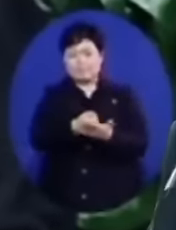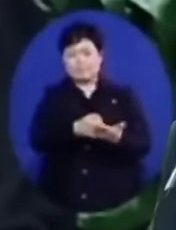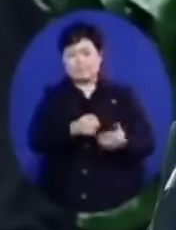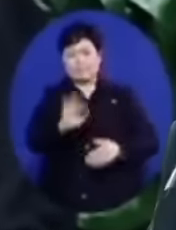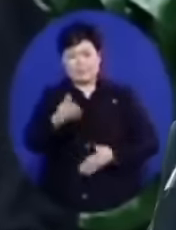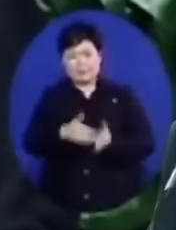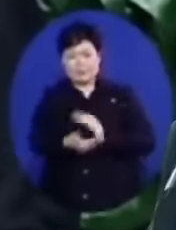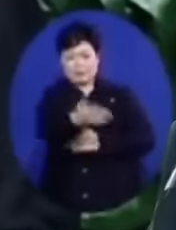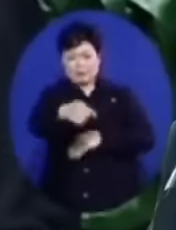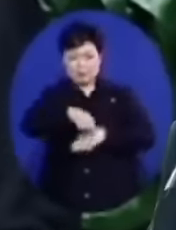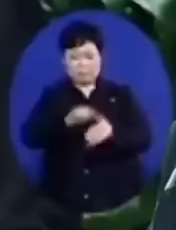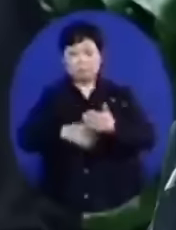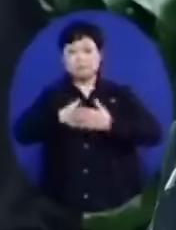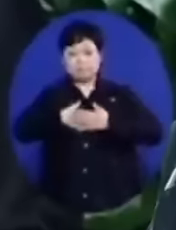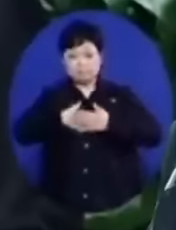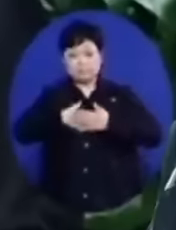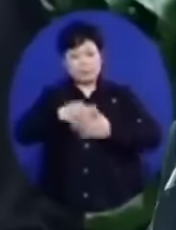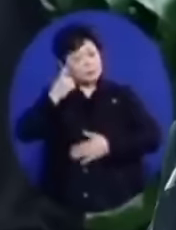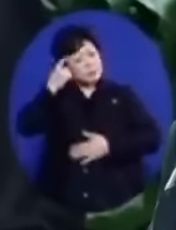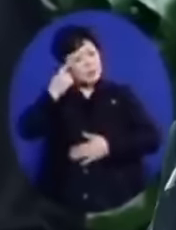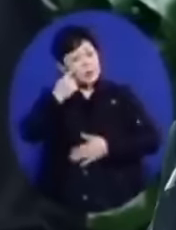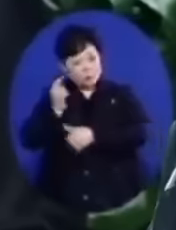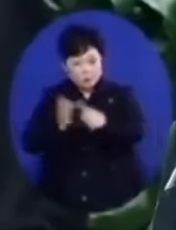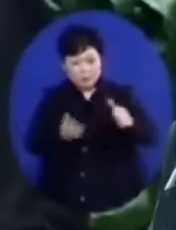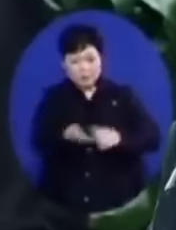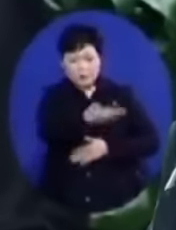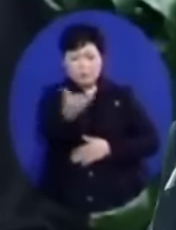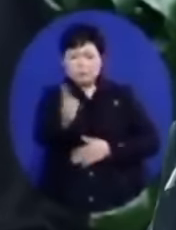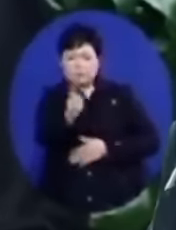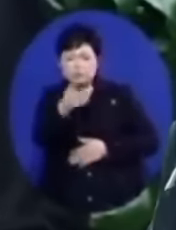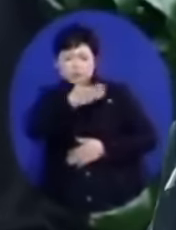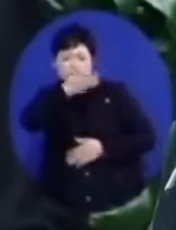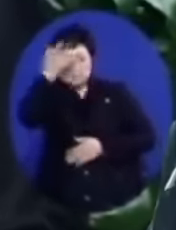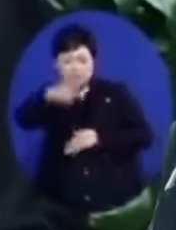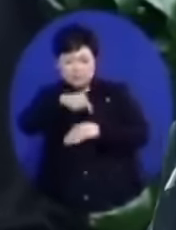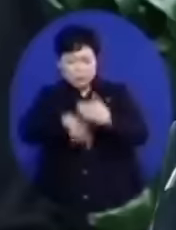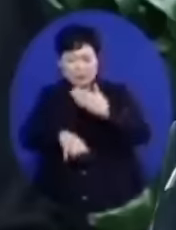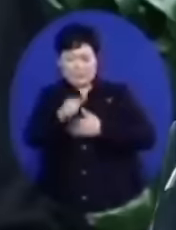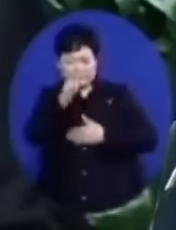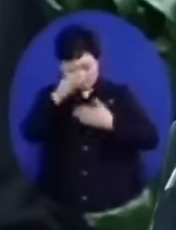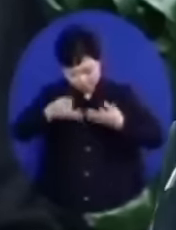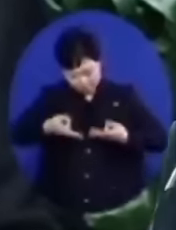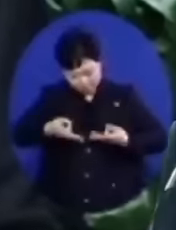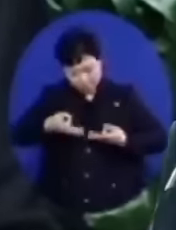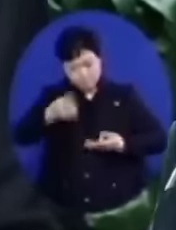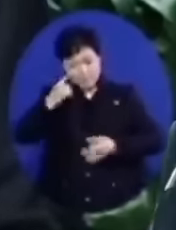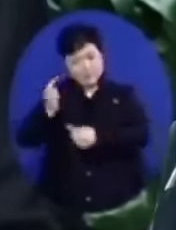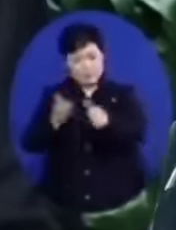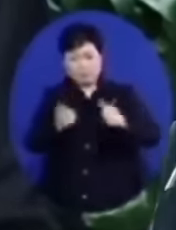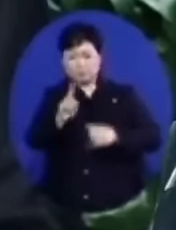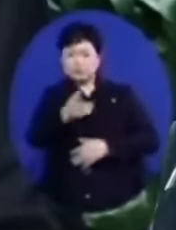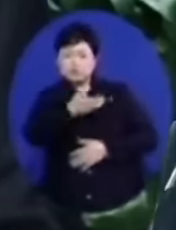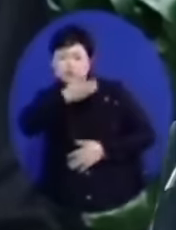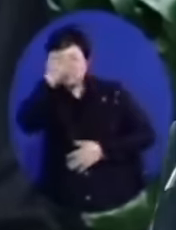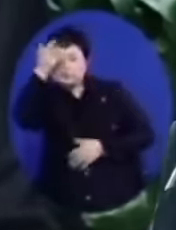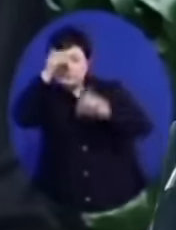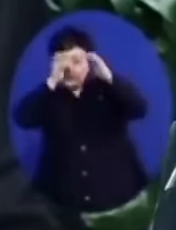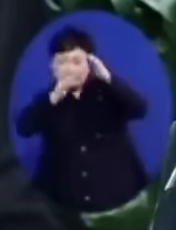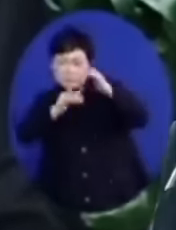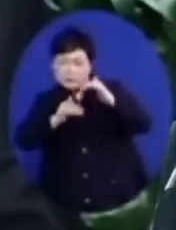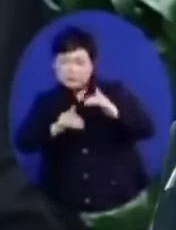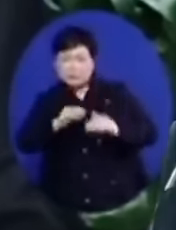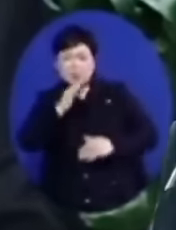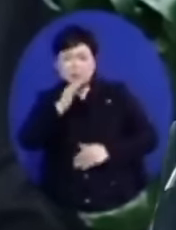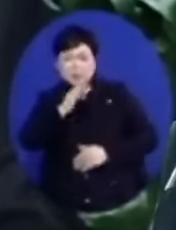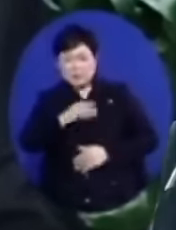여러분 가슴에 손을 놓고 한번 생각해 보십시오. 여러분에게 무슨 꿈이 가슴 속에 있습니까? 무슨 꿈이, 자고 희미한